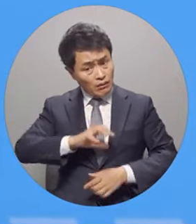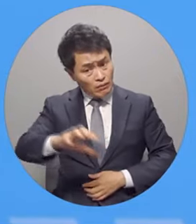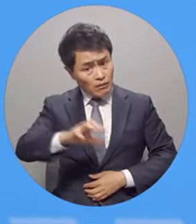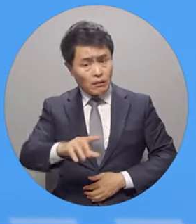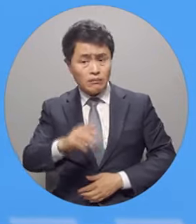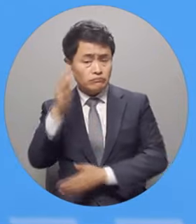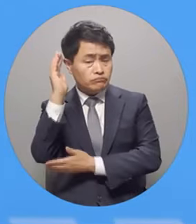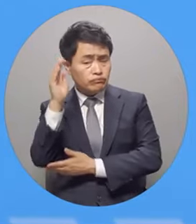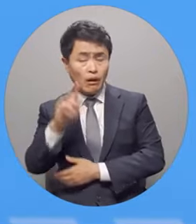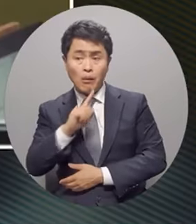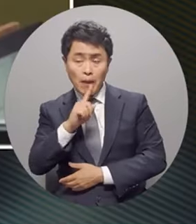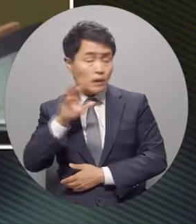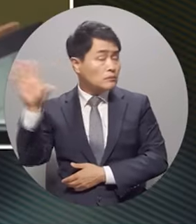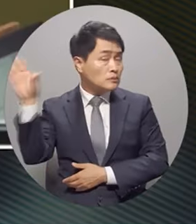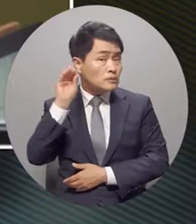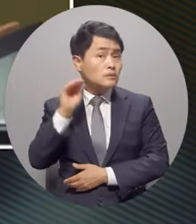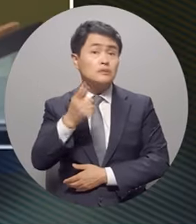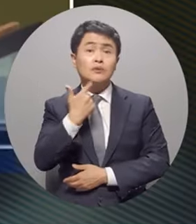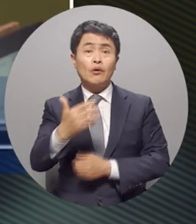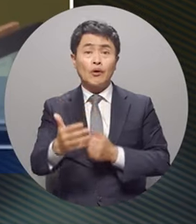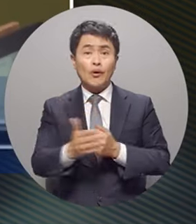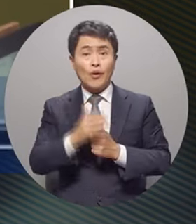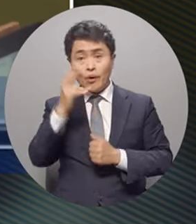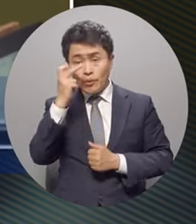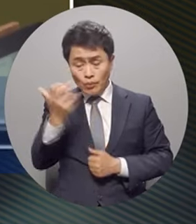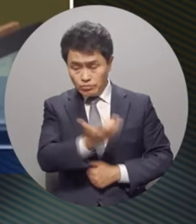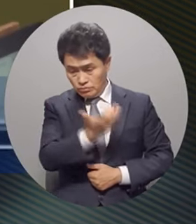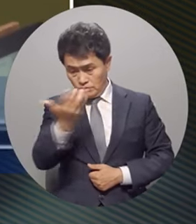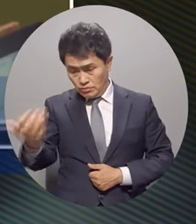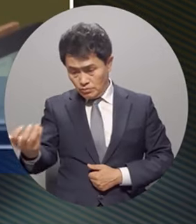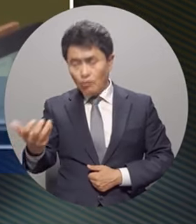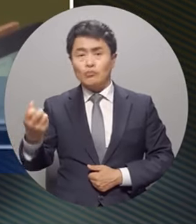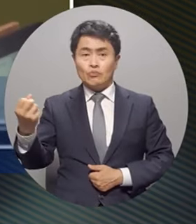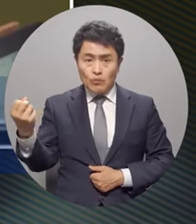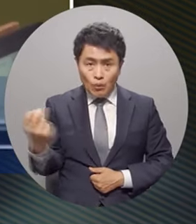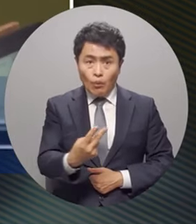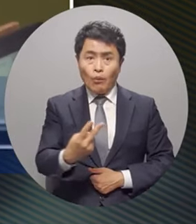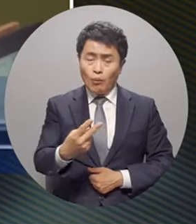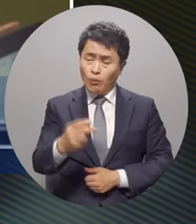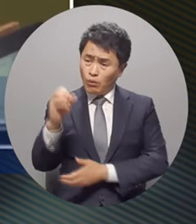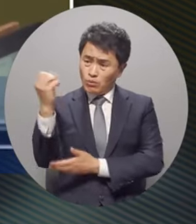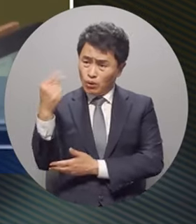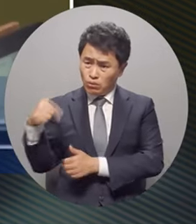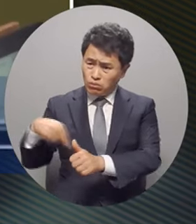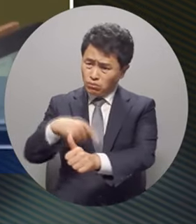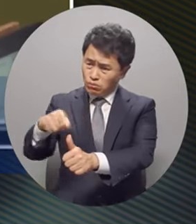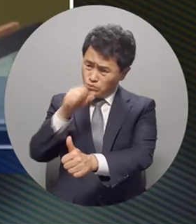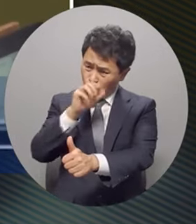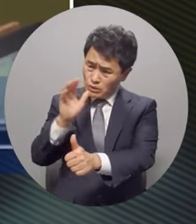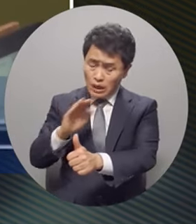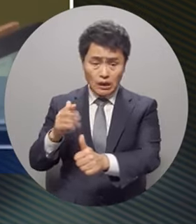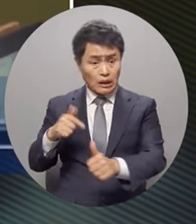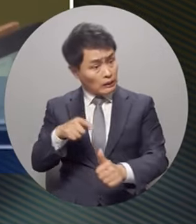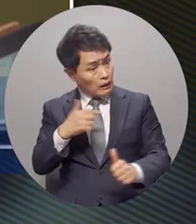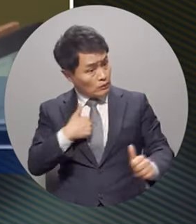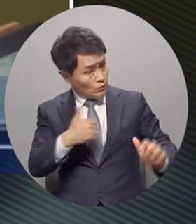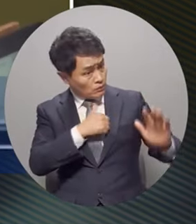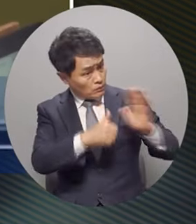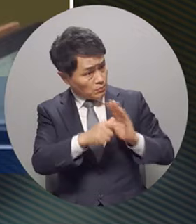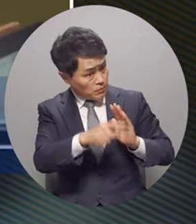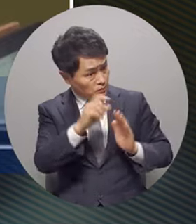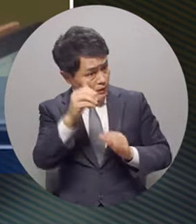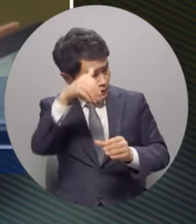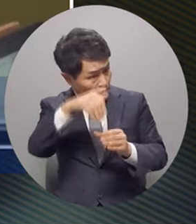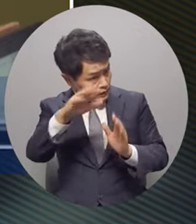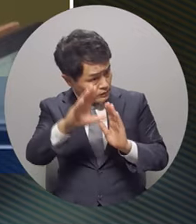걸 들었다고 밝혔습니다 이전이 이런 것 에이 안좋게 가니까 떤 애들